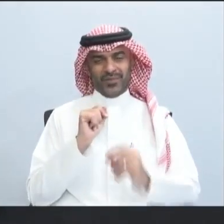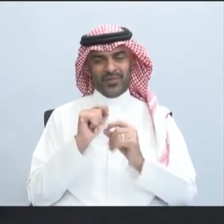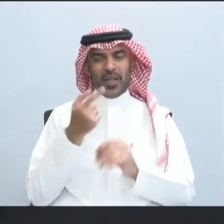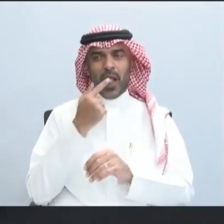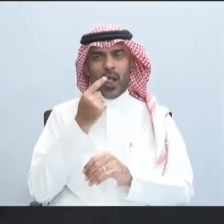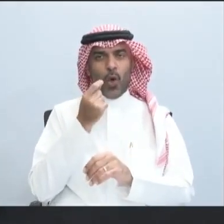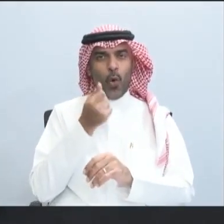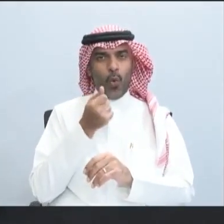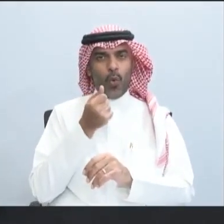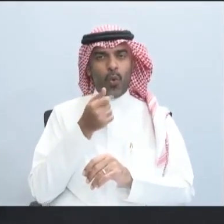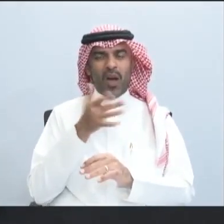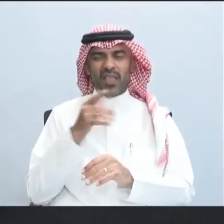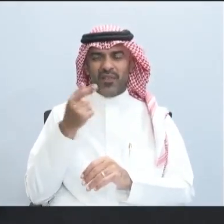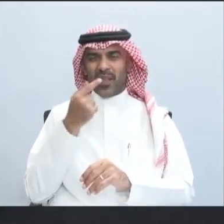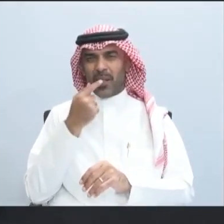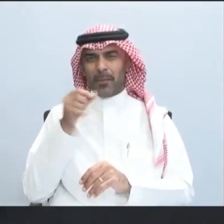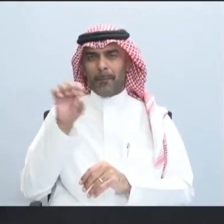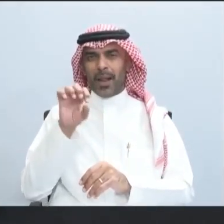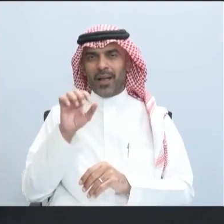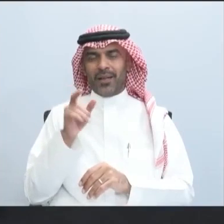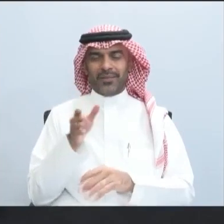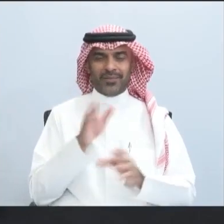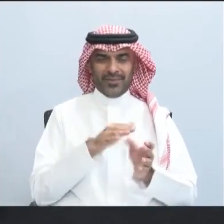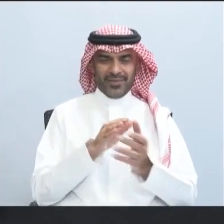وهناك المالح وايضا